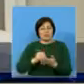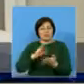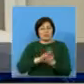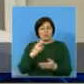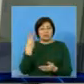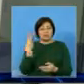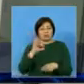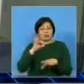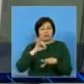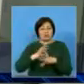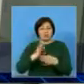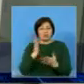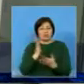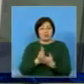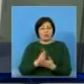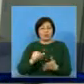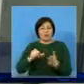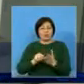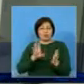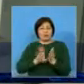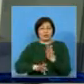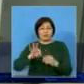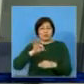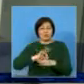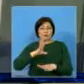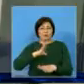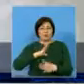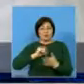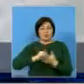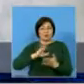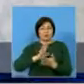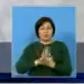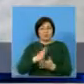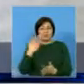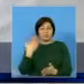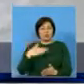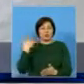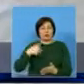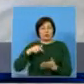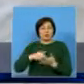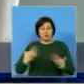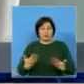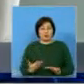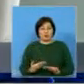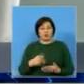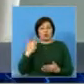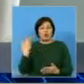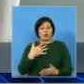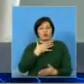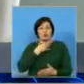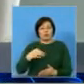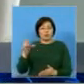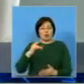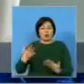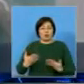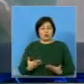екеуінің клиникалық симптомдары бар. Алтауы симптомсыз болып тіркелген. Науқастардың бесеуі Ақтөбе қаласының тұрғындары. Үш адам Мәртөк ауданында